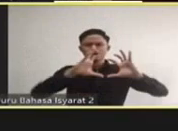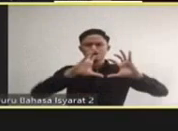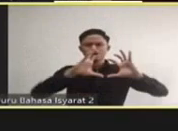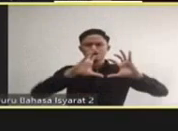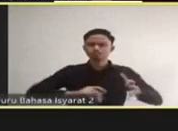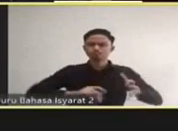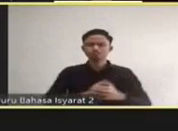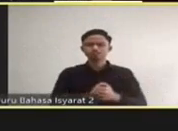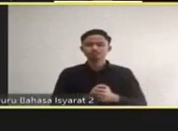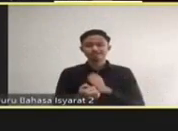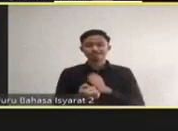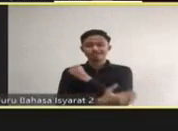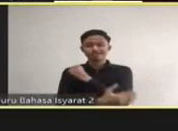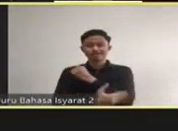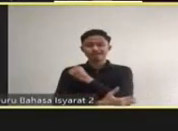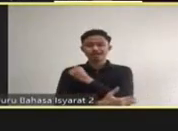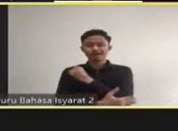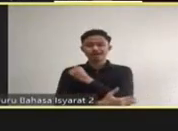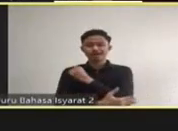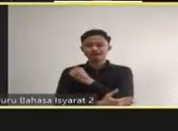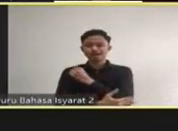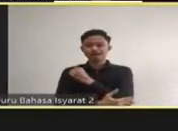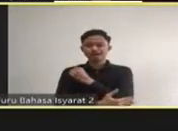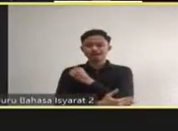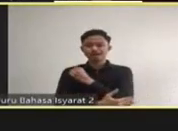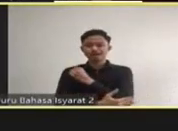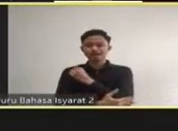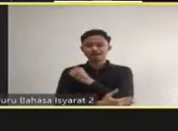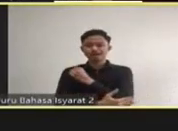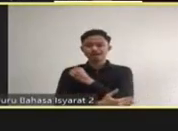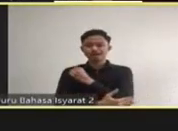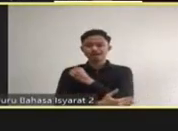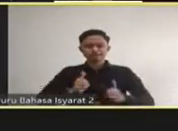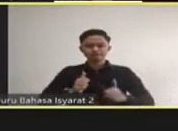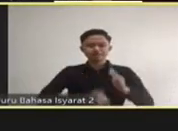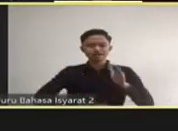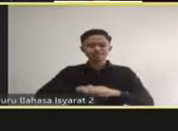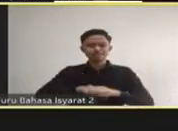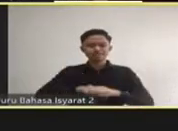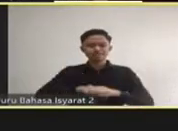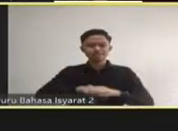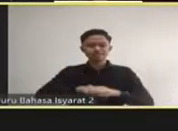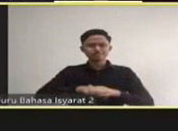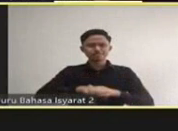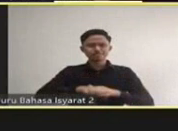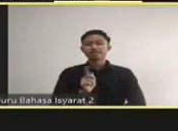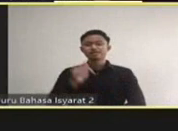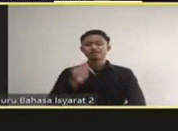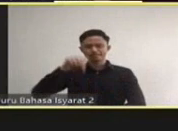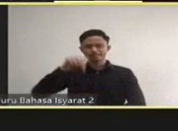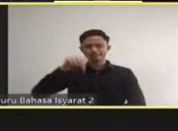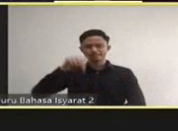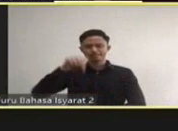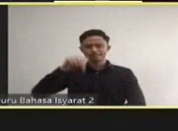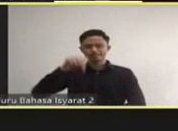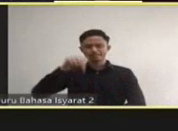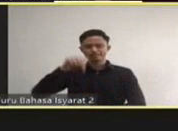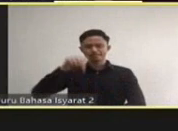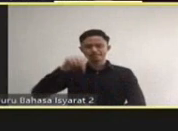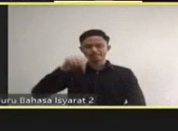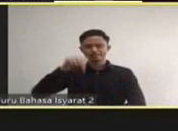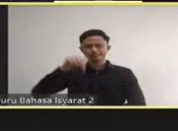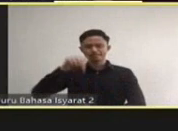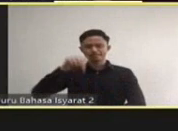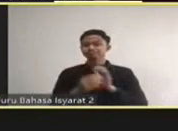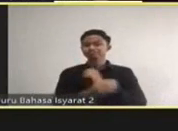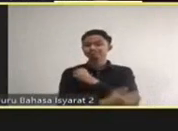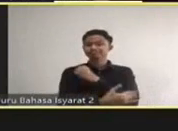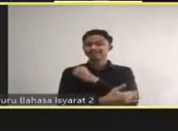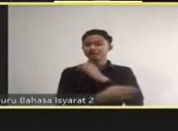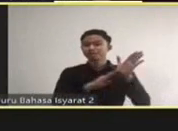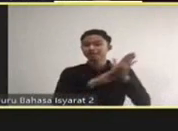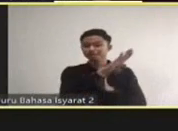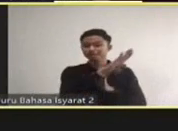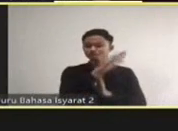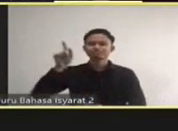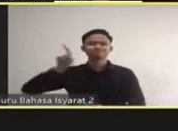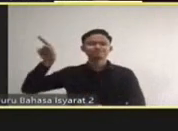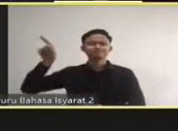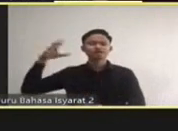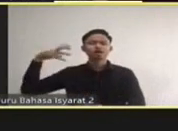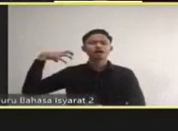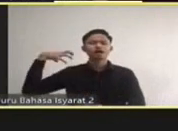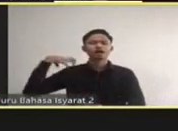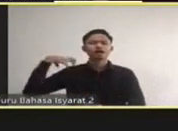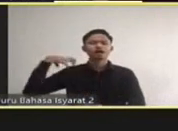siap dan mampu menghadapi COVID-19 ini. Kenapa? Karena ini sesuatu yang baru gitu. Bahkan negara-negara maju sekalipun, kita lihat Amerika,